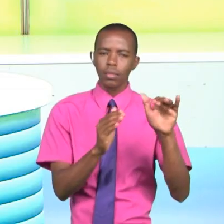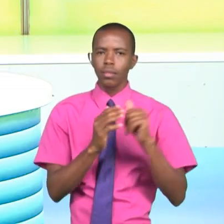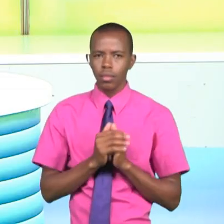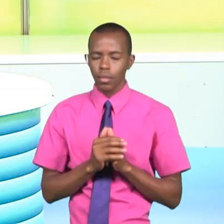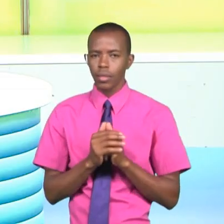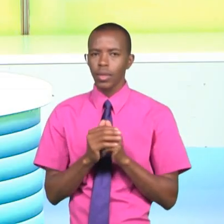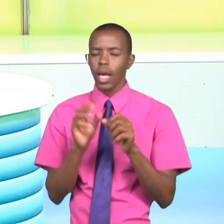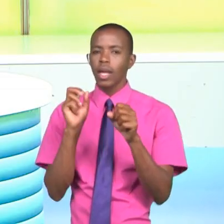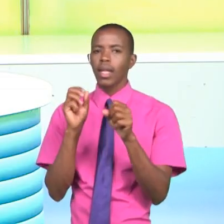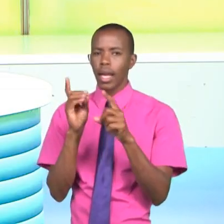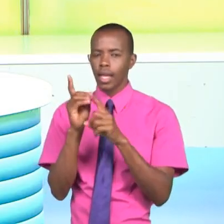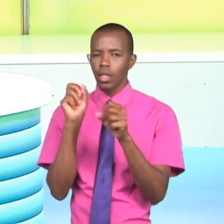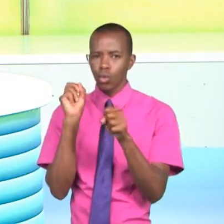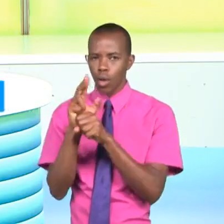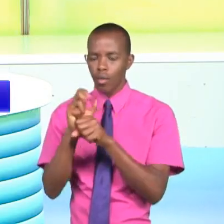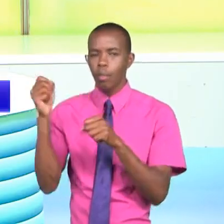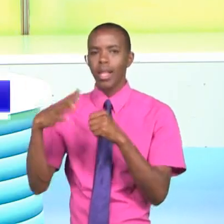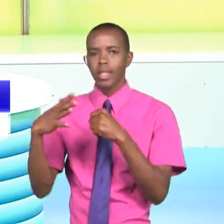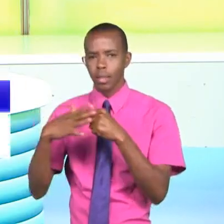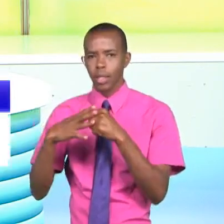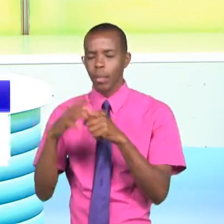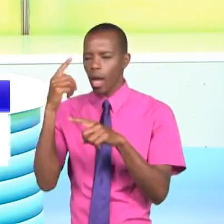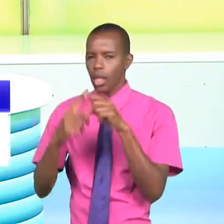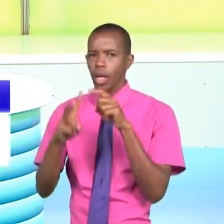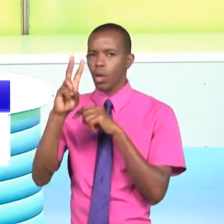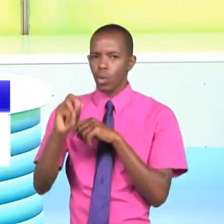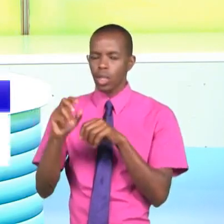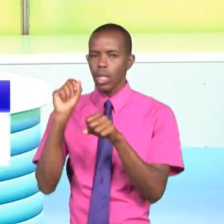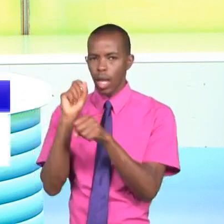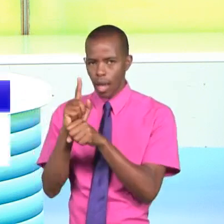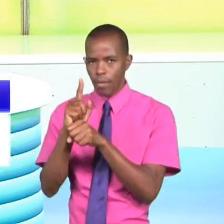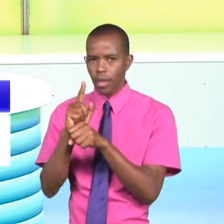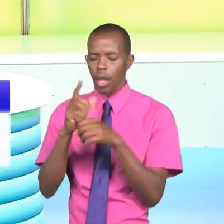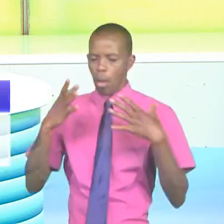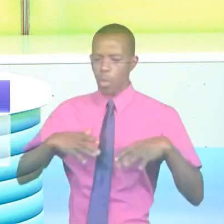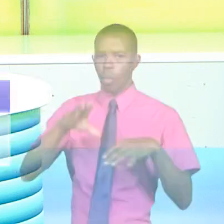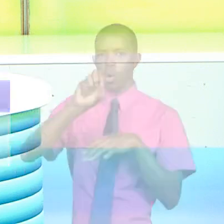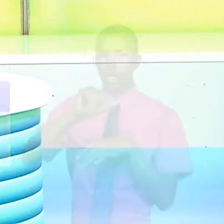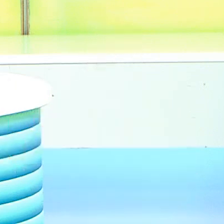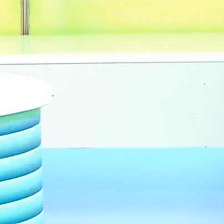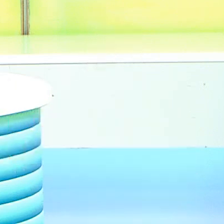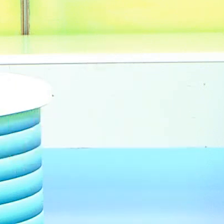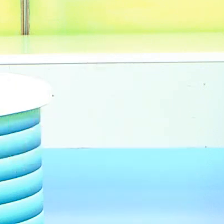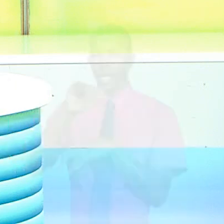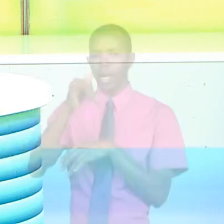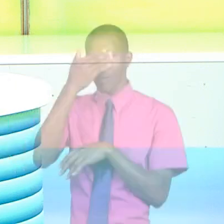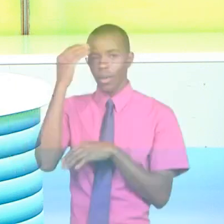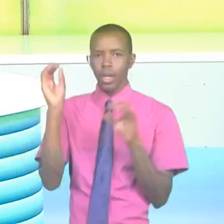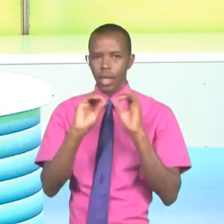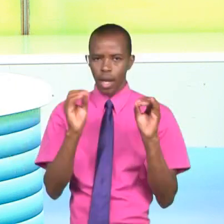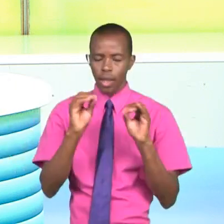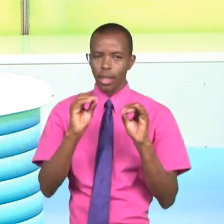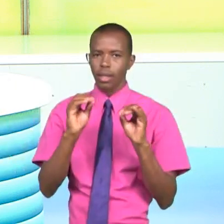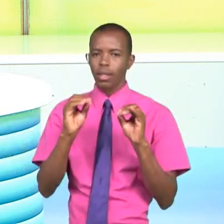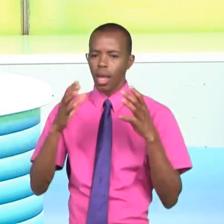Tarehe 12 Septemba mwaka 2011 ni siku ambayo wakazi wa Sinai eneo bunge la Makadara hawatasahau kamwe. Siku